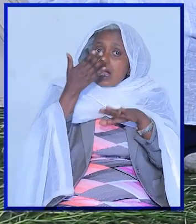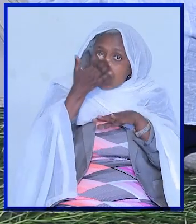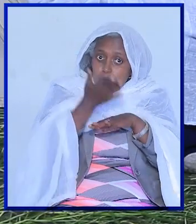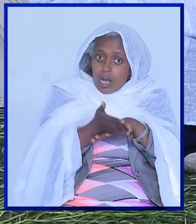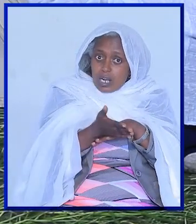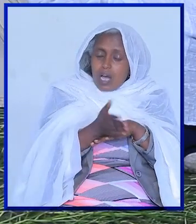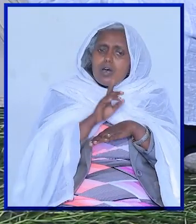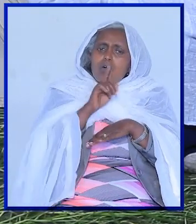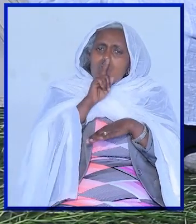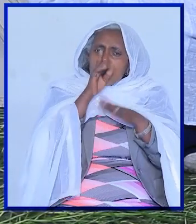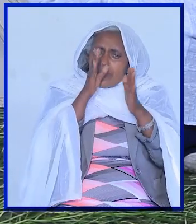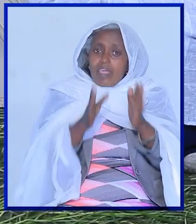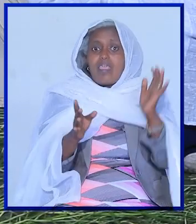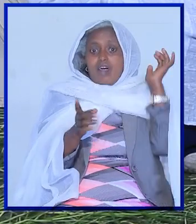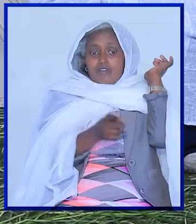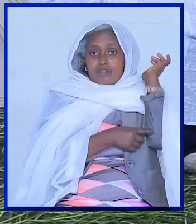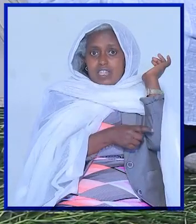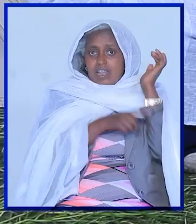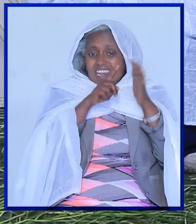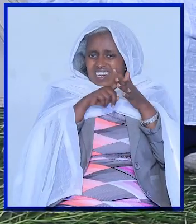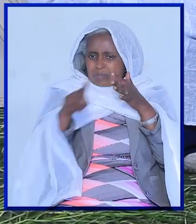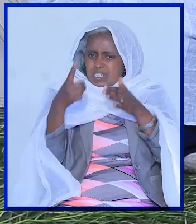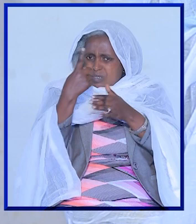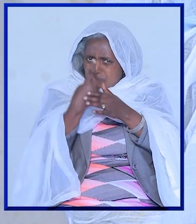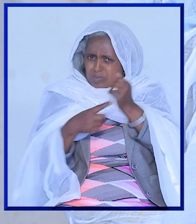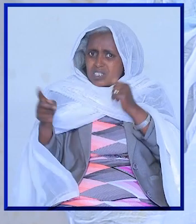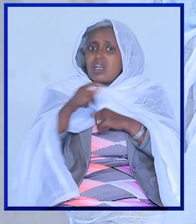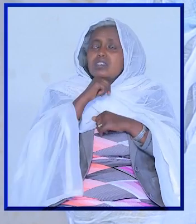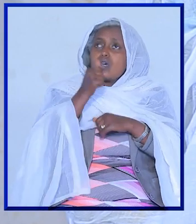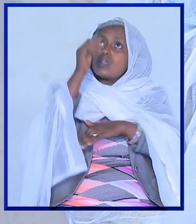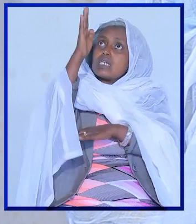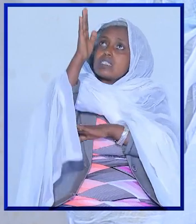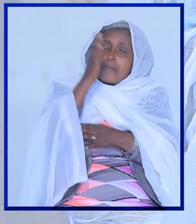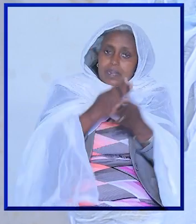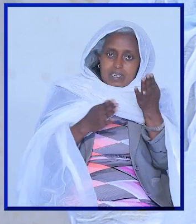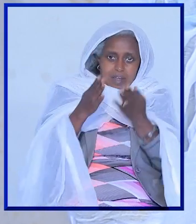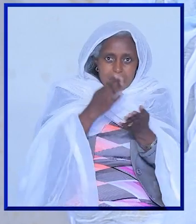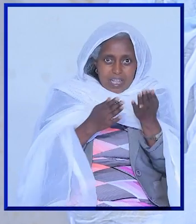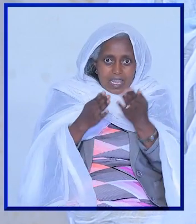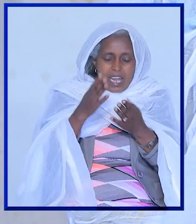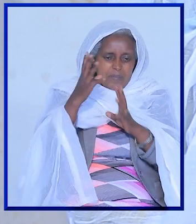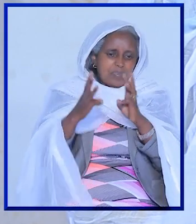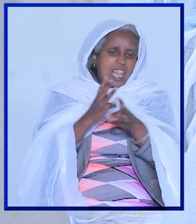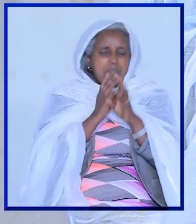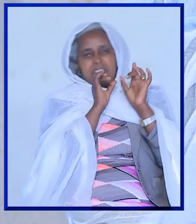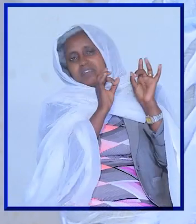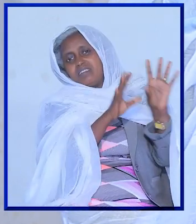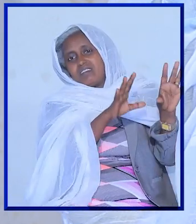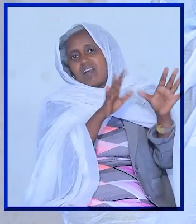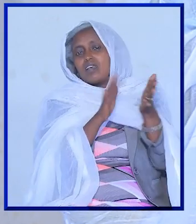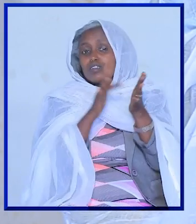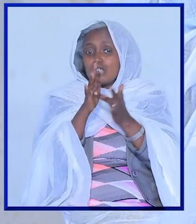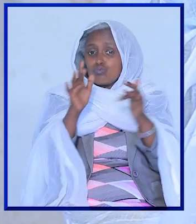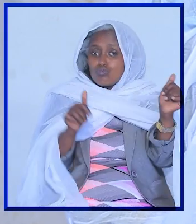በኋላ እውነተኛ ፈተና ለመሸሽ ብቻ ሳይሆን እግዚአብሔርን ለማገልገል ዓለምን ንቃ